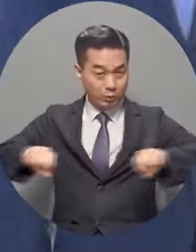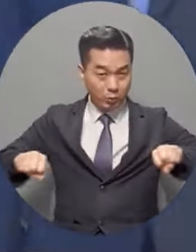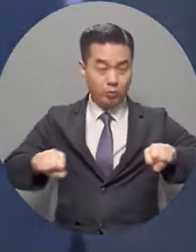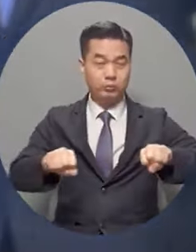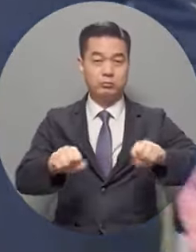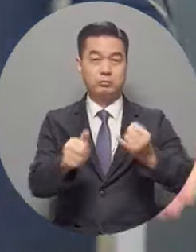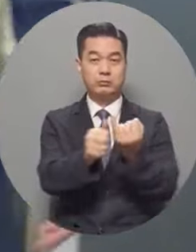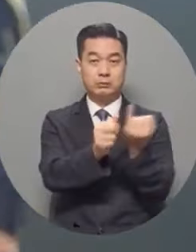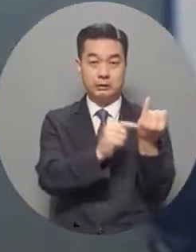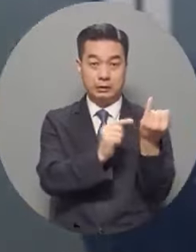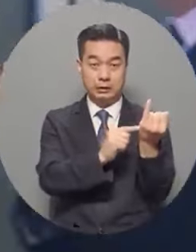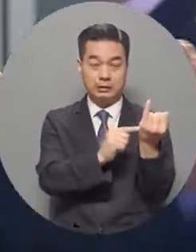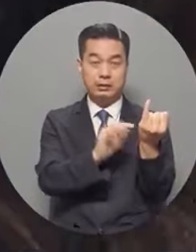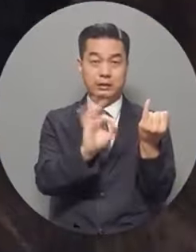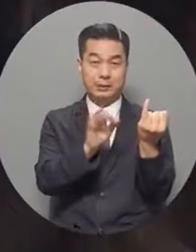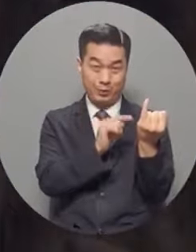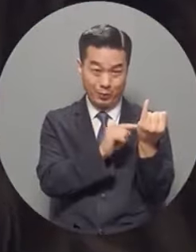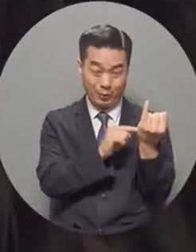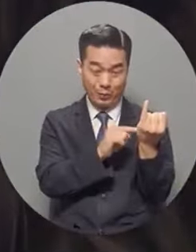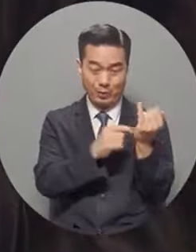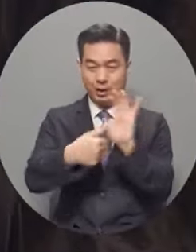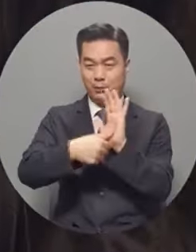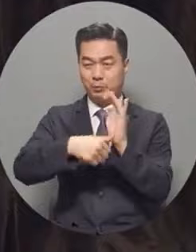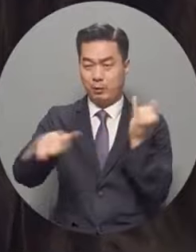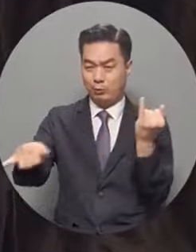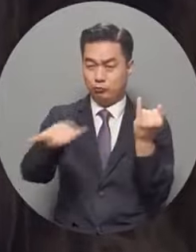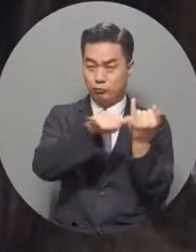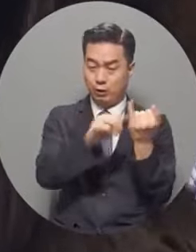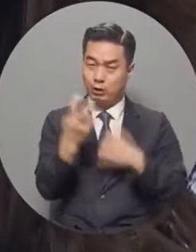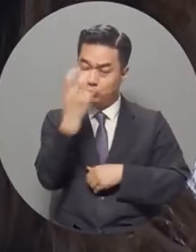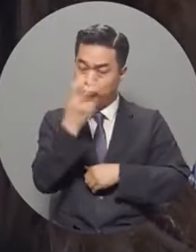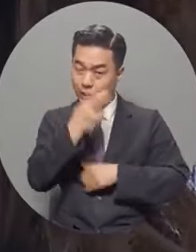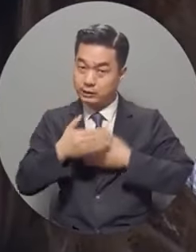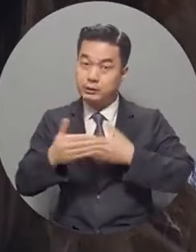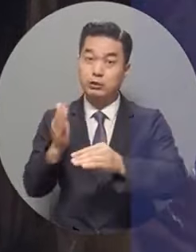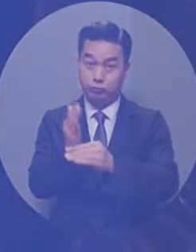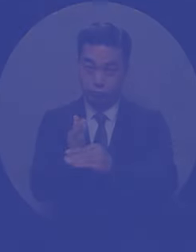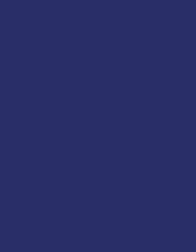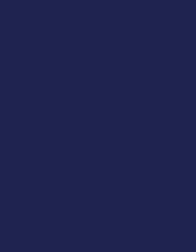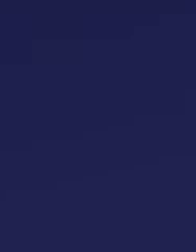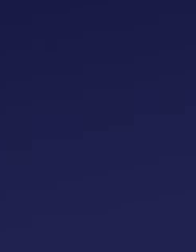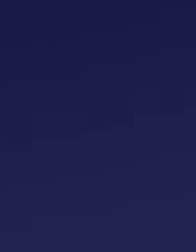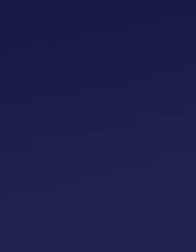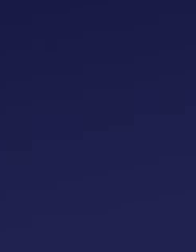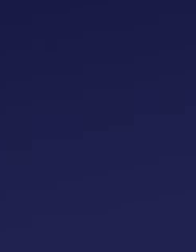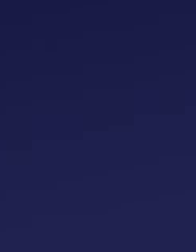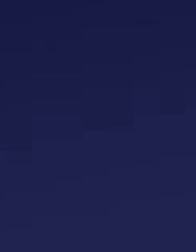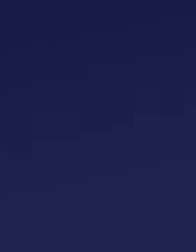명품백 수수 의혹 사건에 대한 수사를 진행하고 있습니다. MBC 뉴스 송희표입니다.